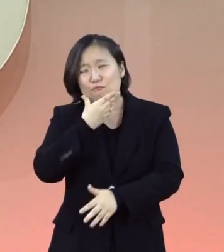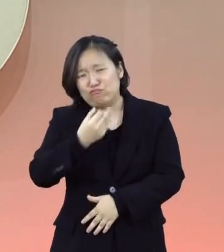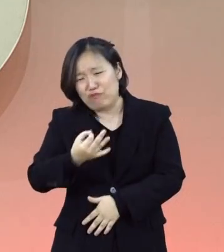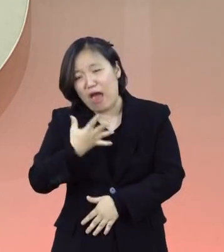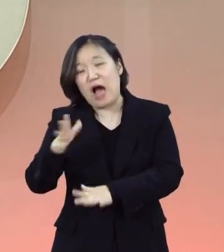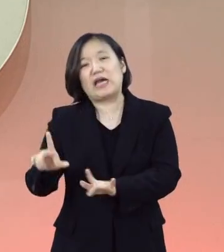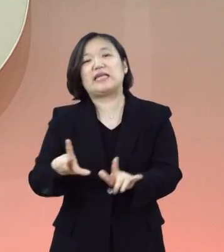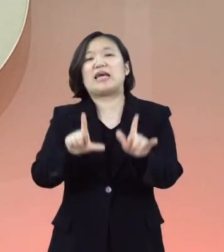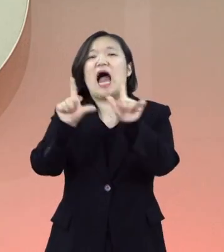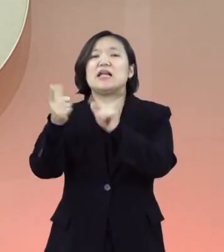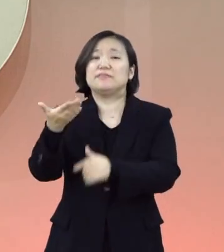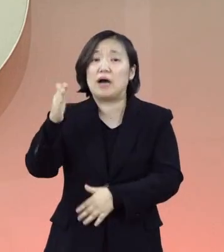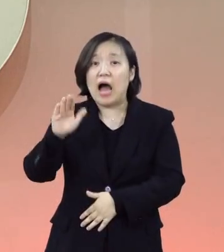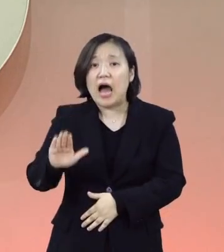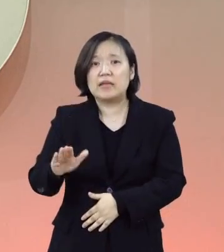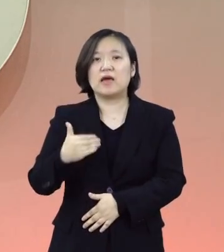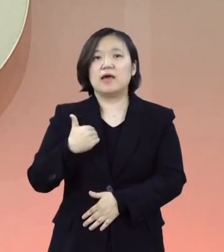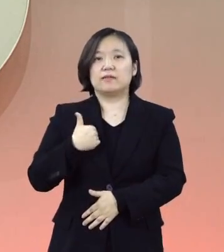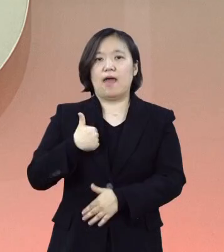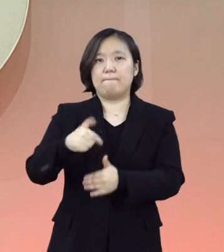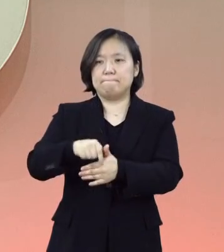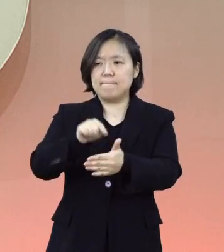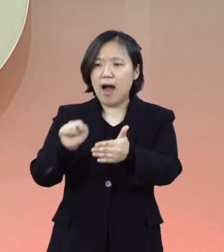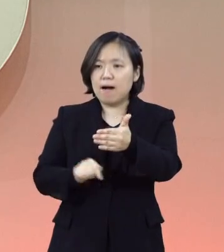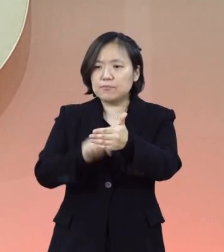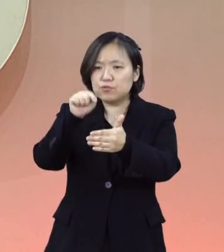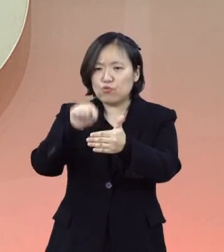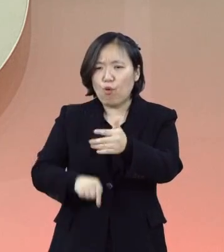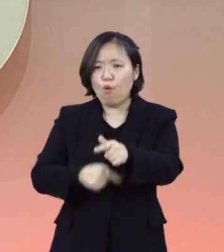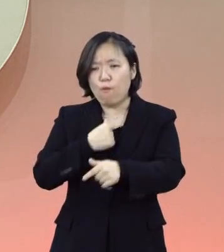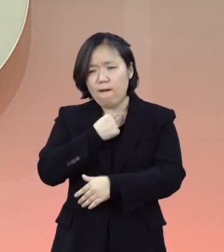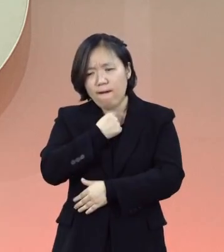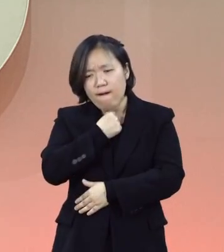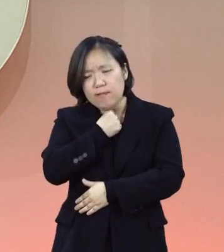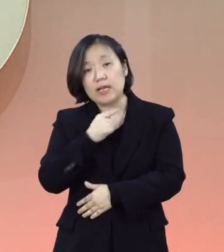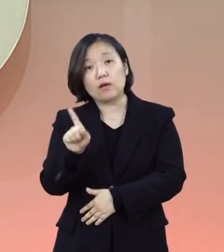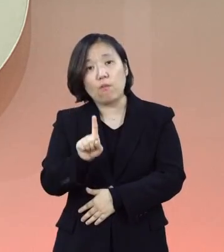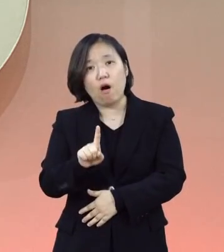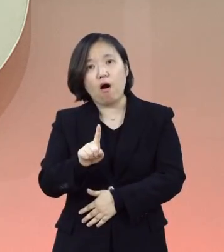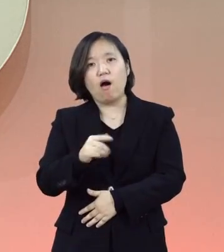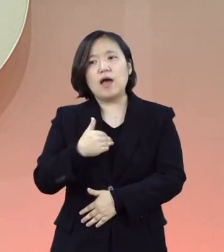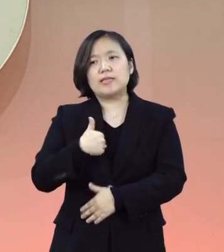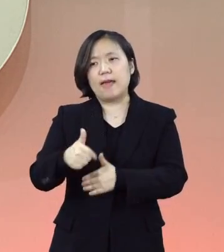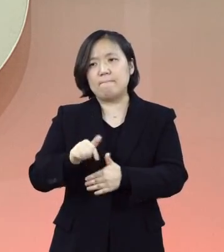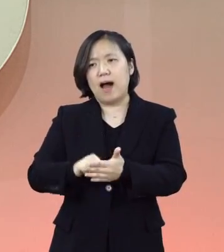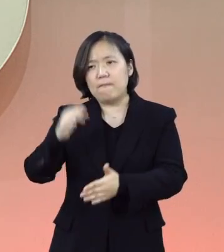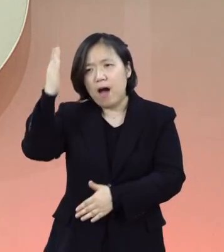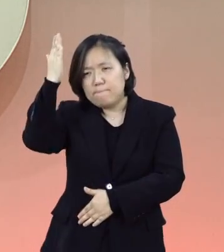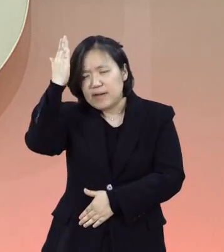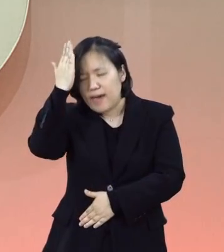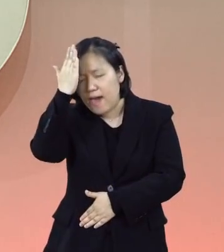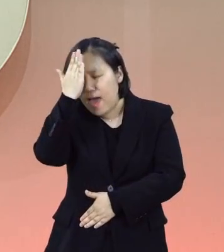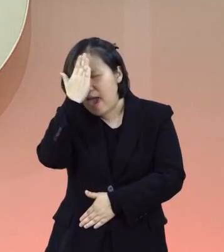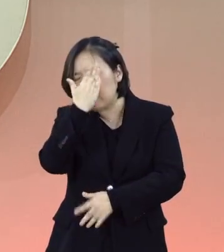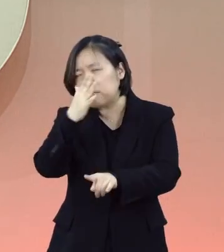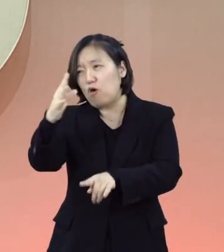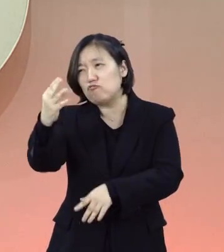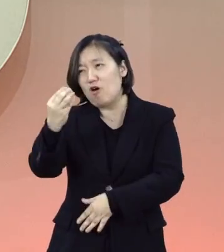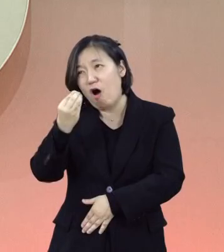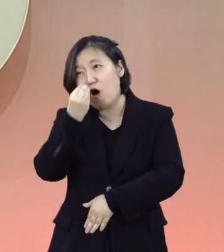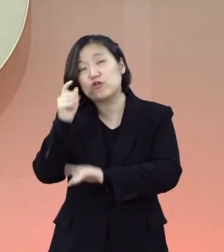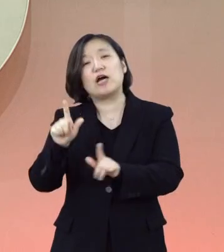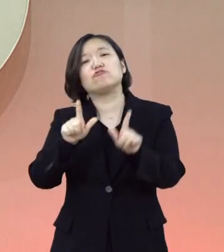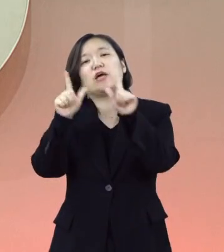하지만 내 마음만큼은 저렇게 맑고 깨끗하고 거룩하게 살고 싶구나라고 하면서